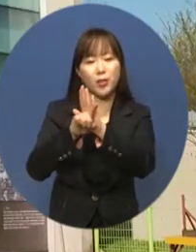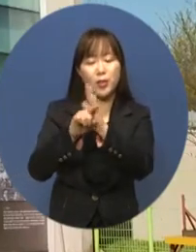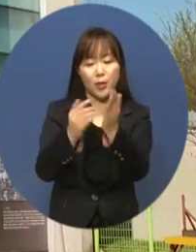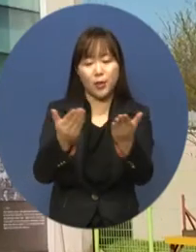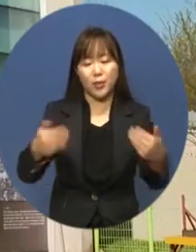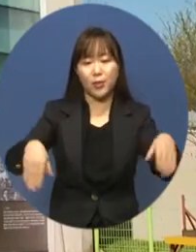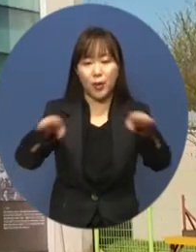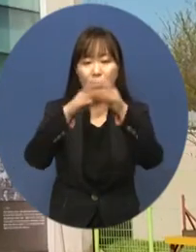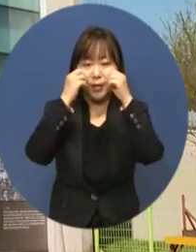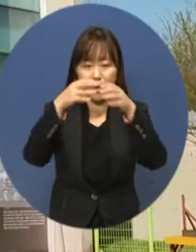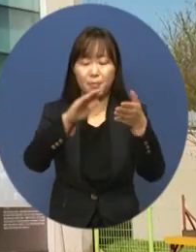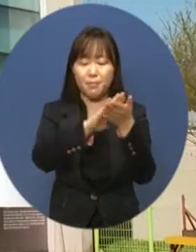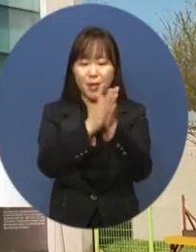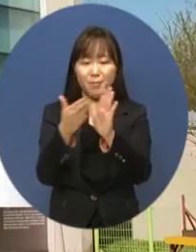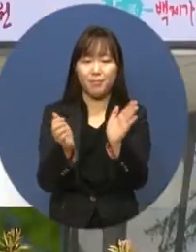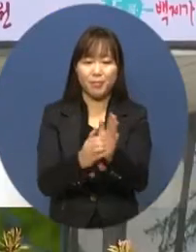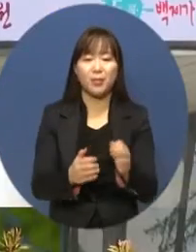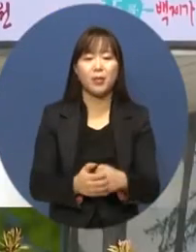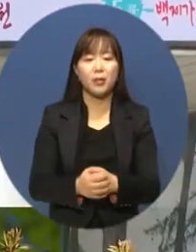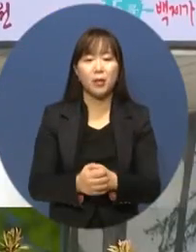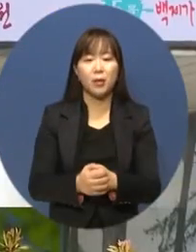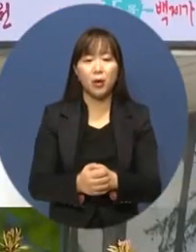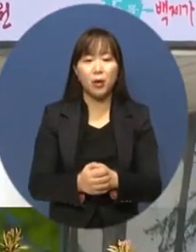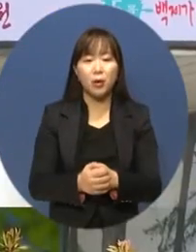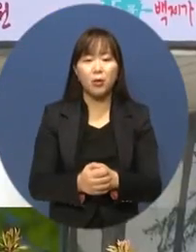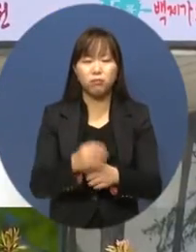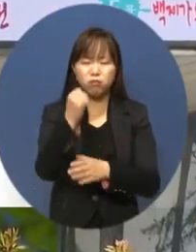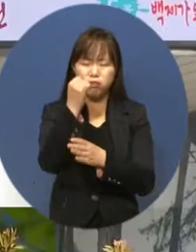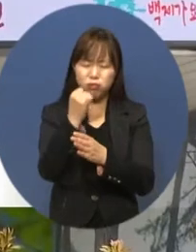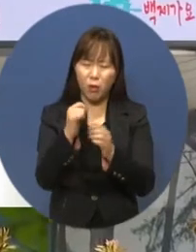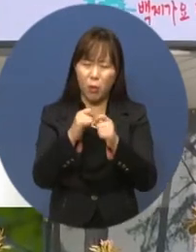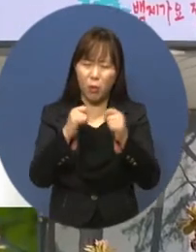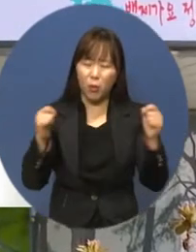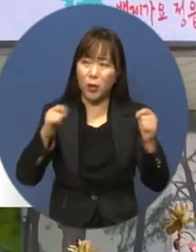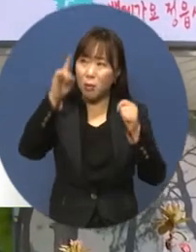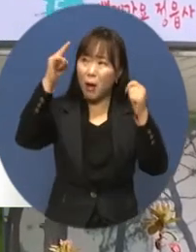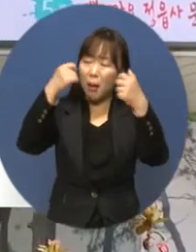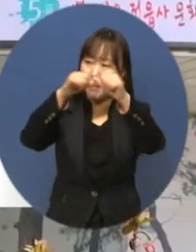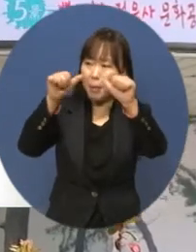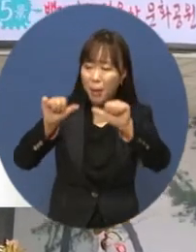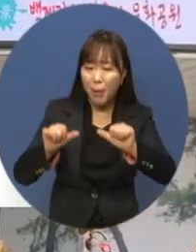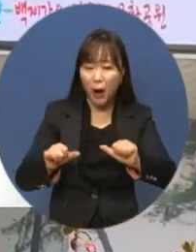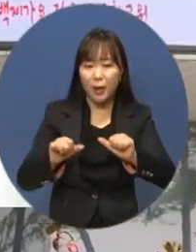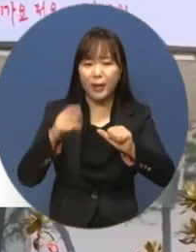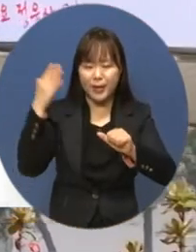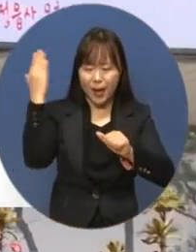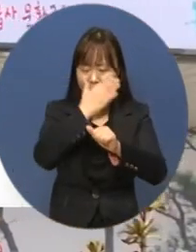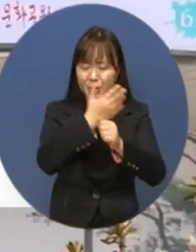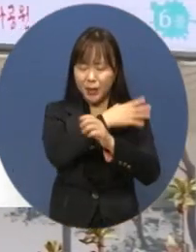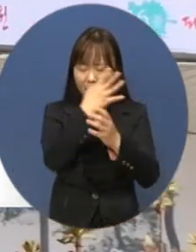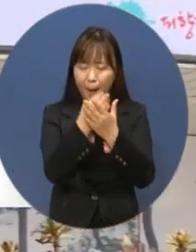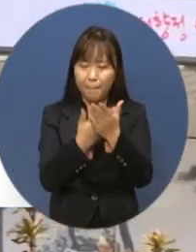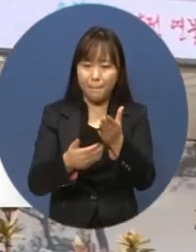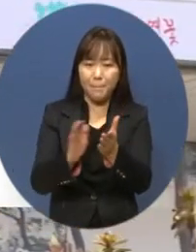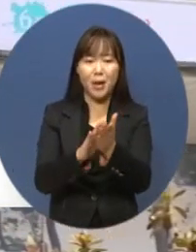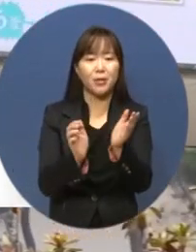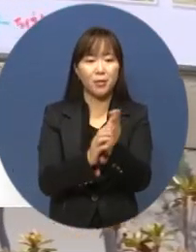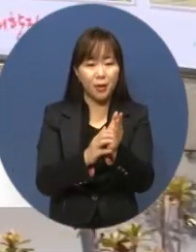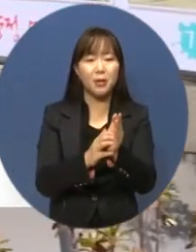단장했습니다 정 없이는 전시관에 노후화된 천장과 파손된 시설 등을 깔끔하게 단장하고